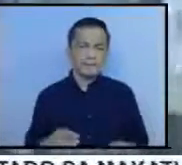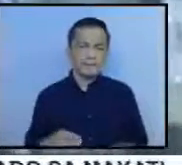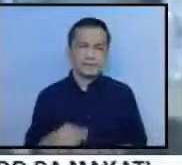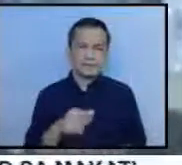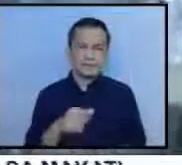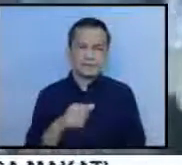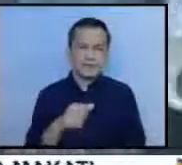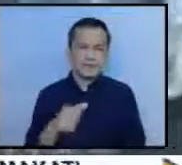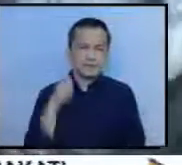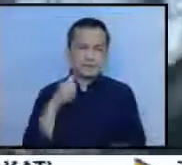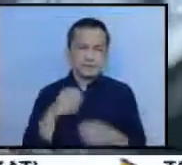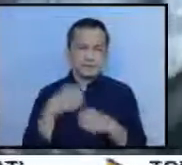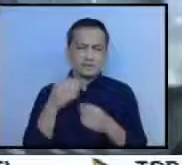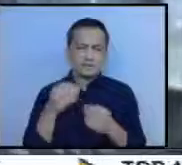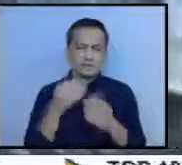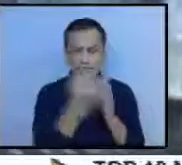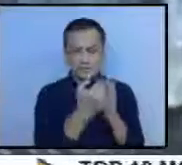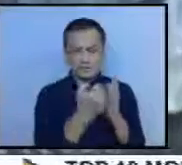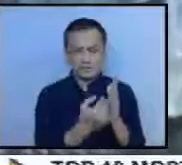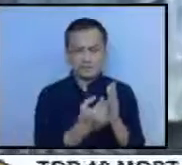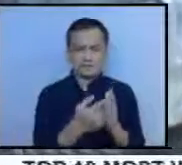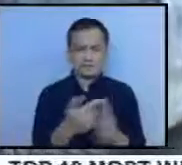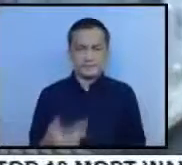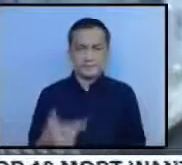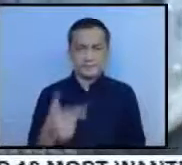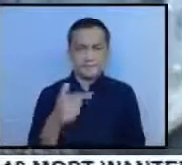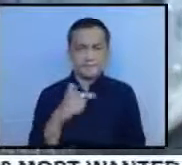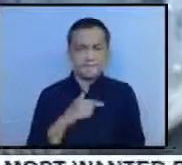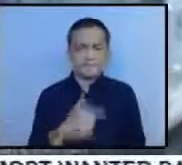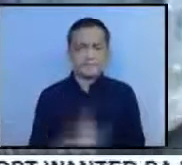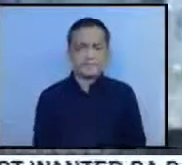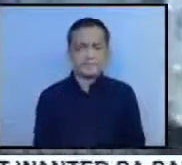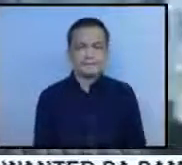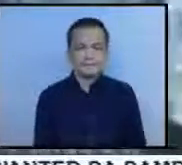Bernard Haudian para sa Morning Show ng Bayan, Rise and Shine, Pilipinas.